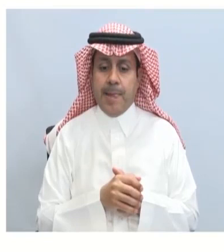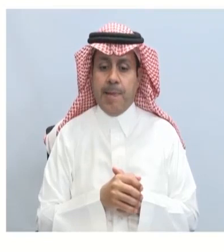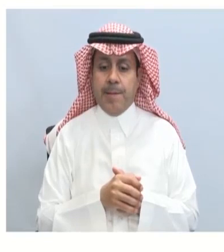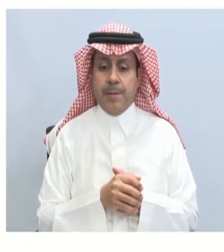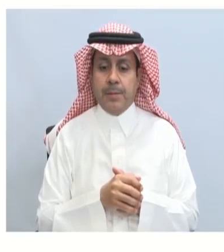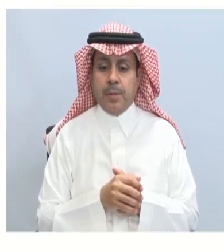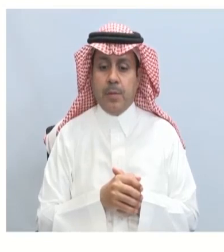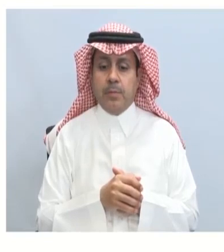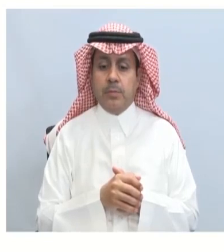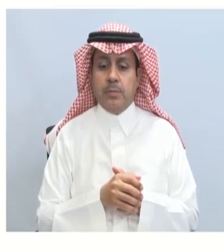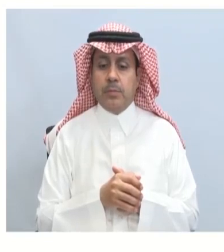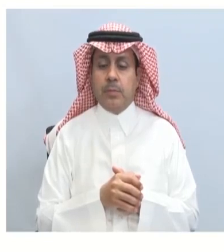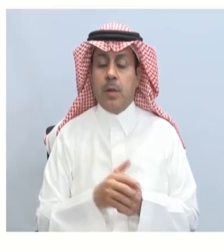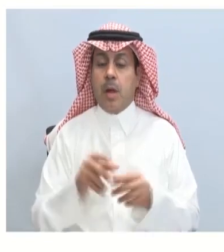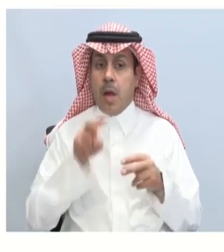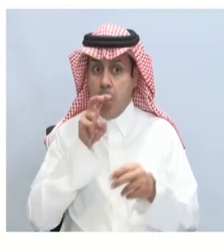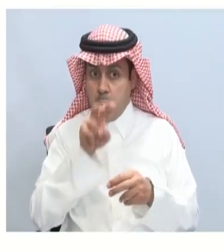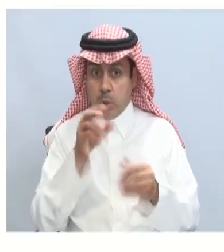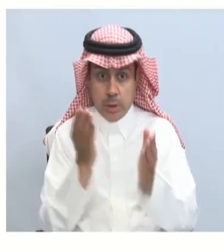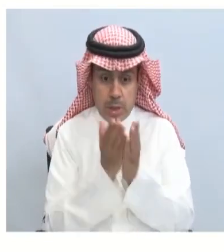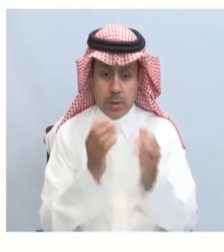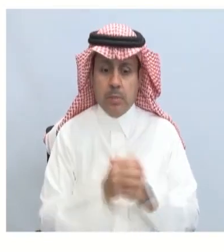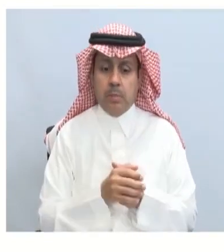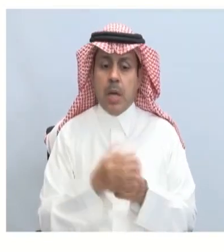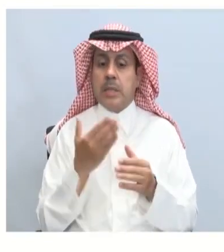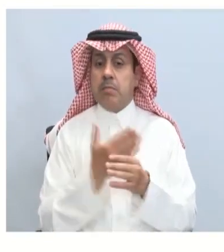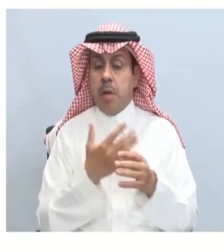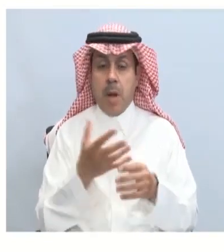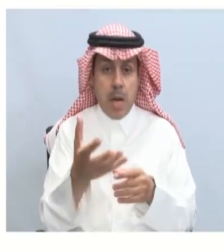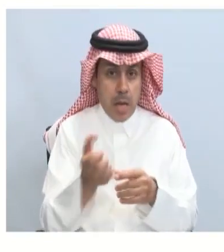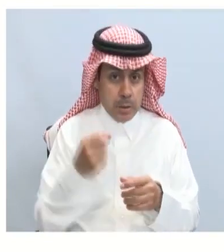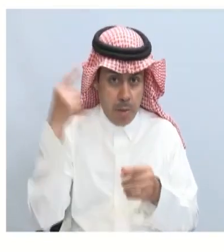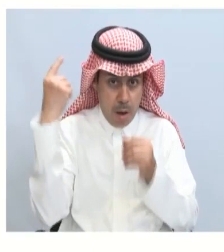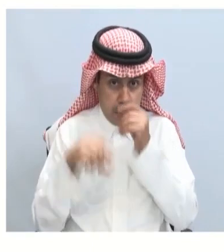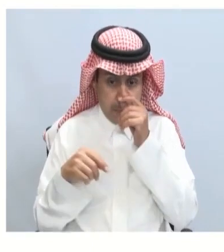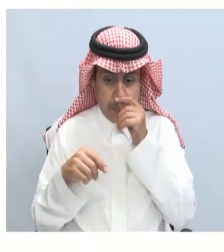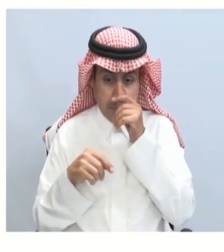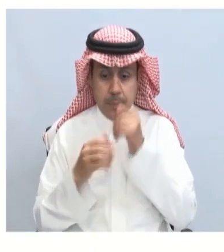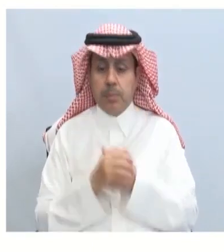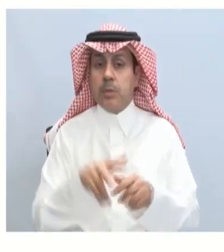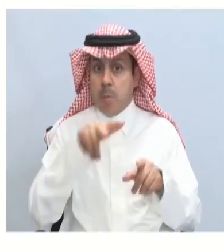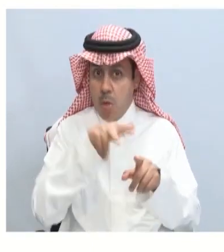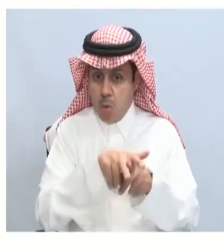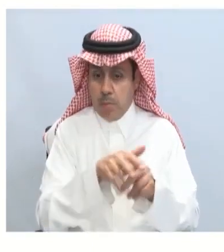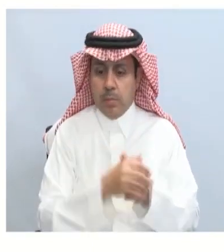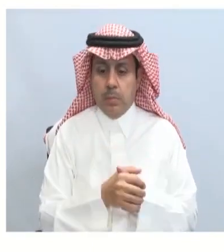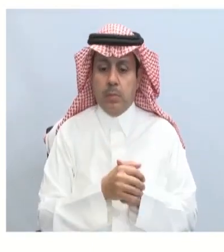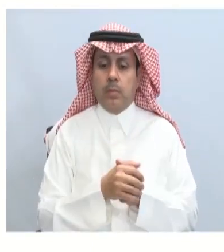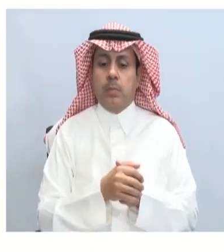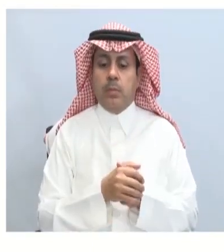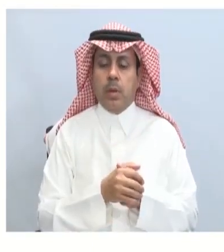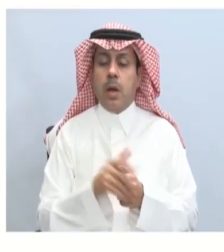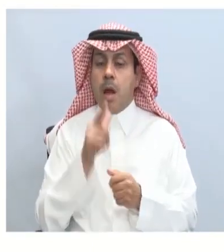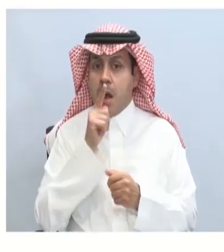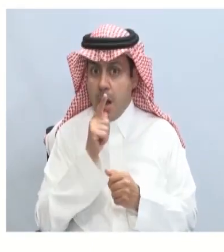ايضا نريد على ضوء الدراسه لاسباب الكسب المحرم بسبب الظلم نجيب عن هذا